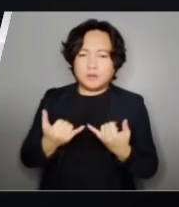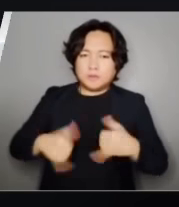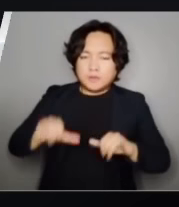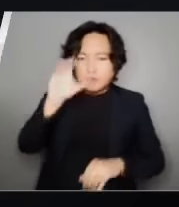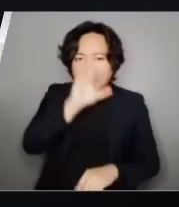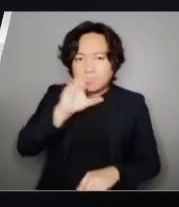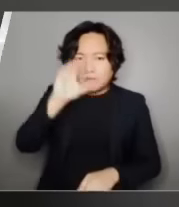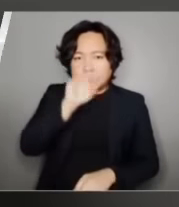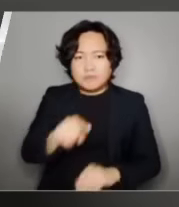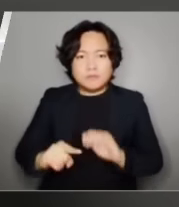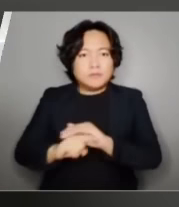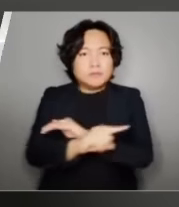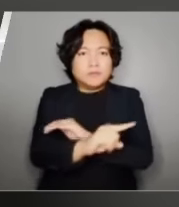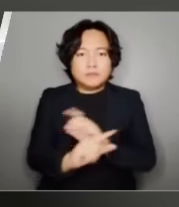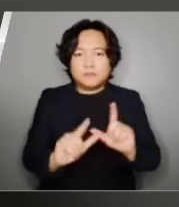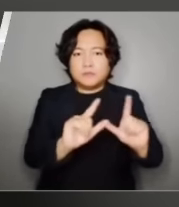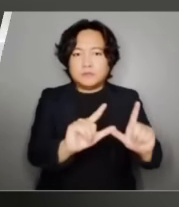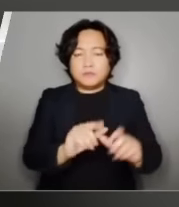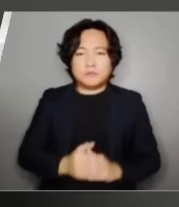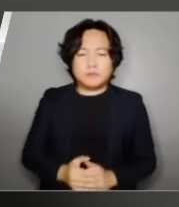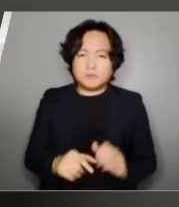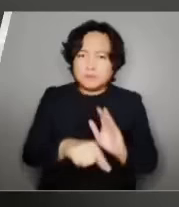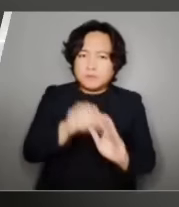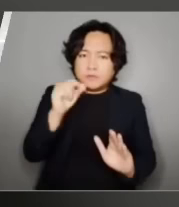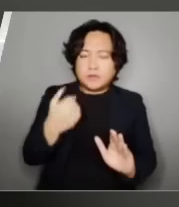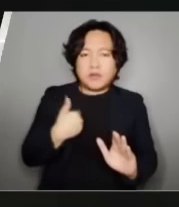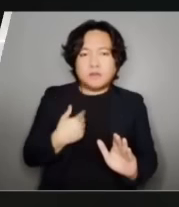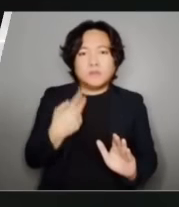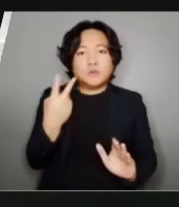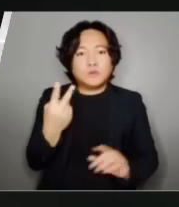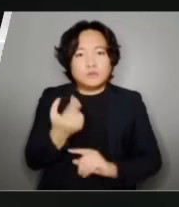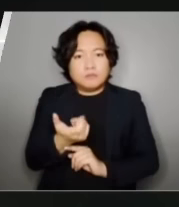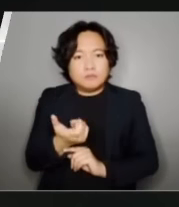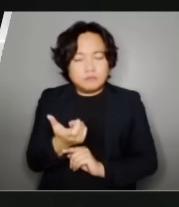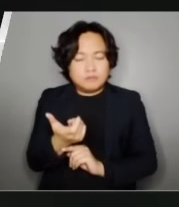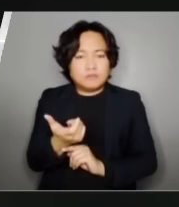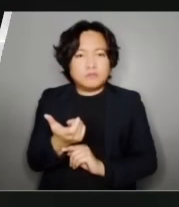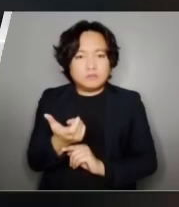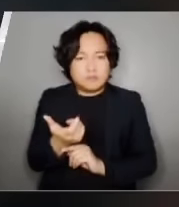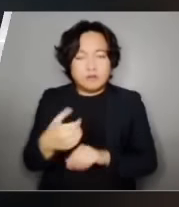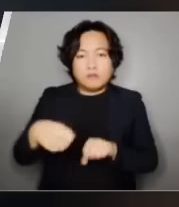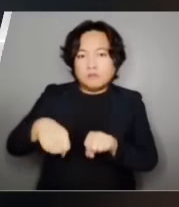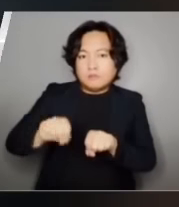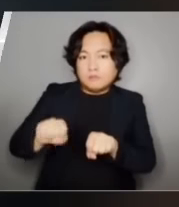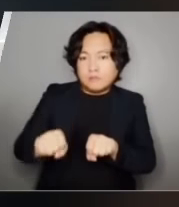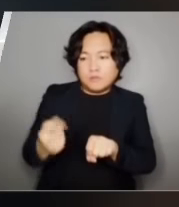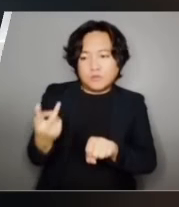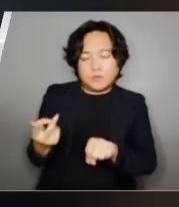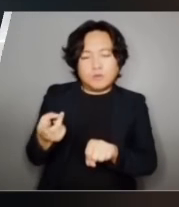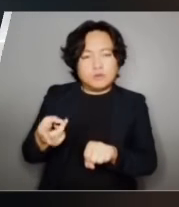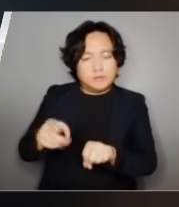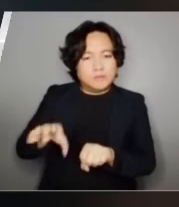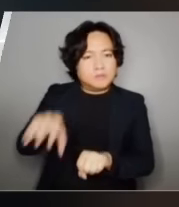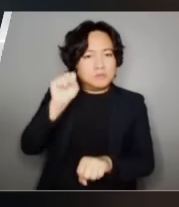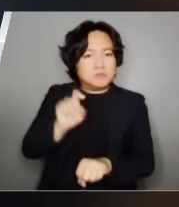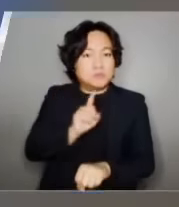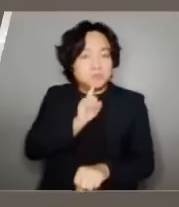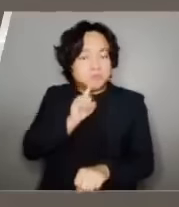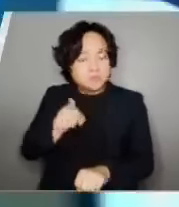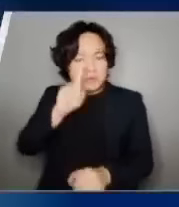nakatakas na sospek. Narecover sa crime scene ang dalawang fired cartridges at dalawang motorsiklo na pinaniniwala ang pagmamayari ng wanted